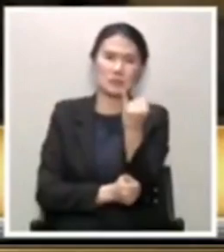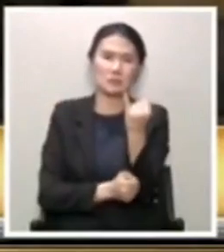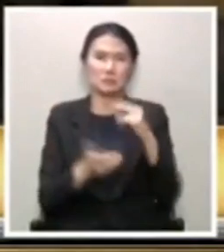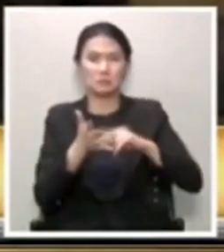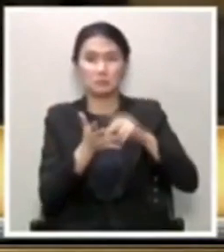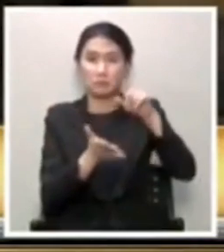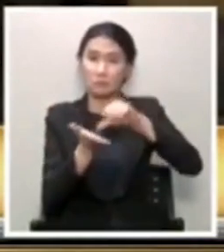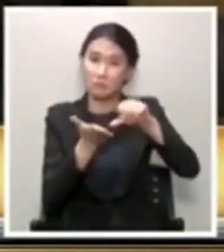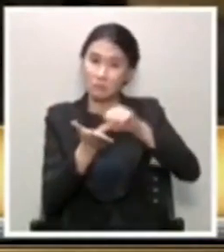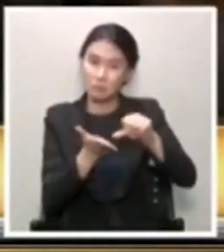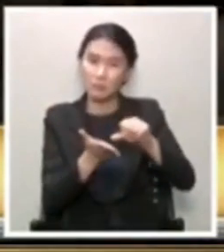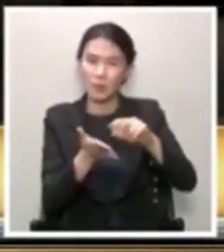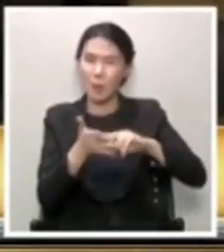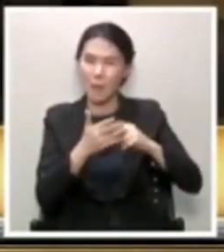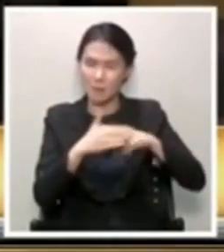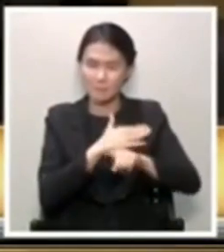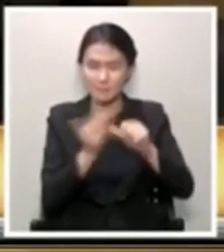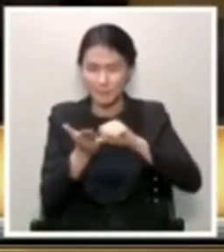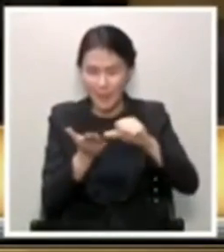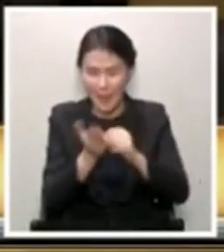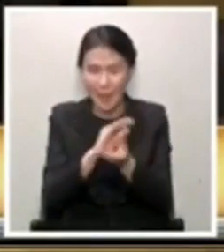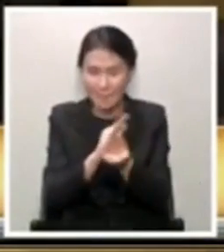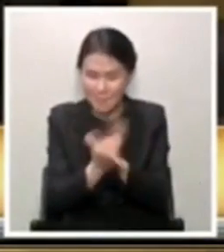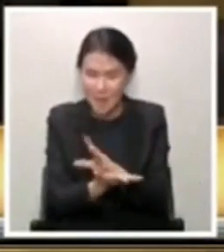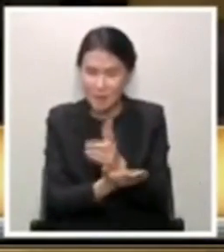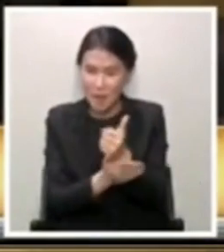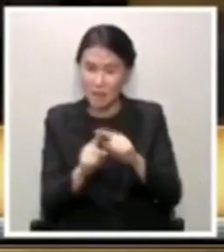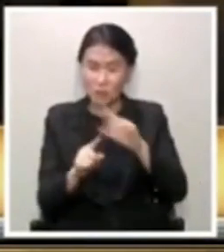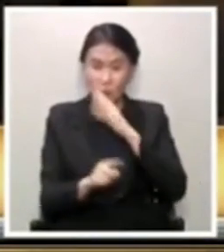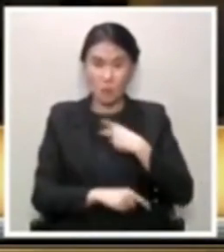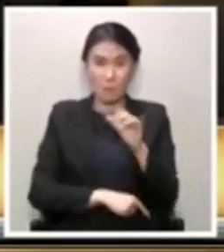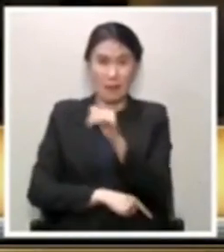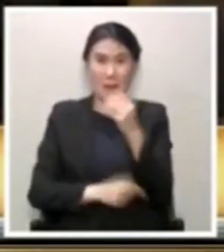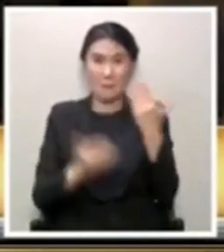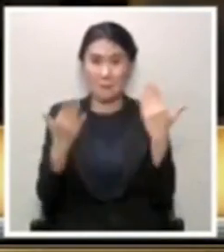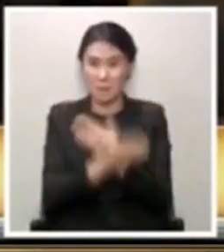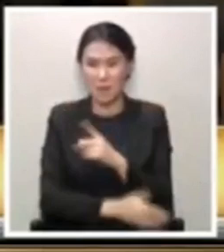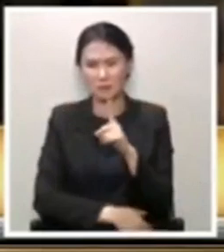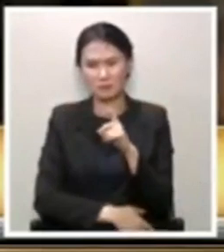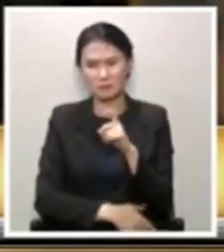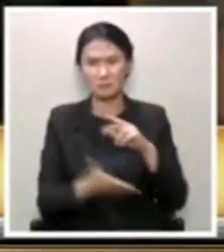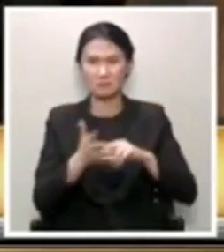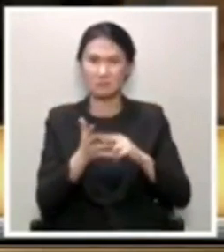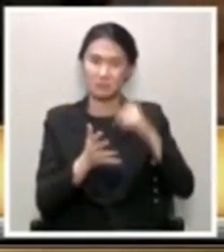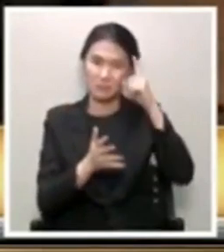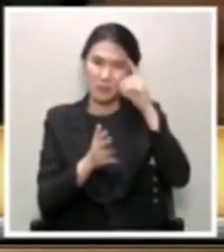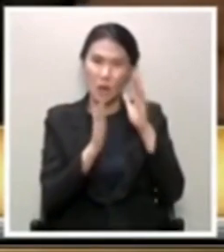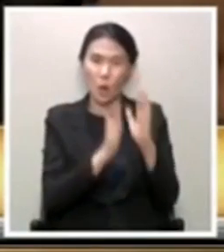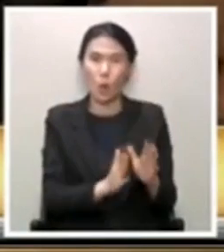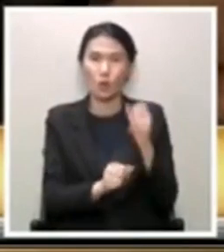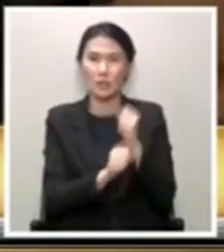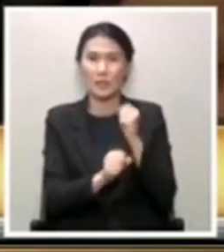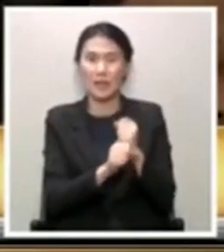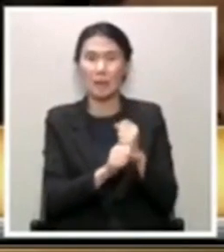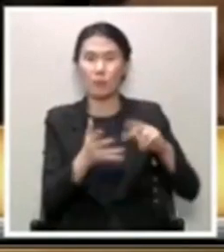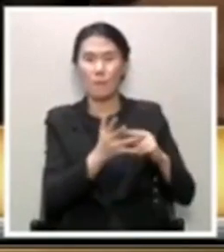ต้องเปลี่ยนเขาก็เข้ามาแก้พอเข้ามาแก้แล้วปรากฏแก้ไม่ได้ครับเพราะมีเดธแฮนด์หรือมือที่ตายไปแล้วของคนร่างบีบ